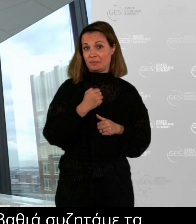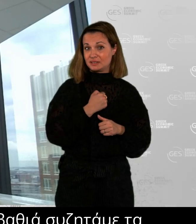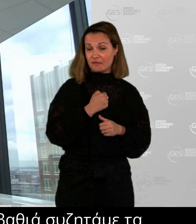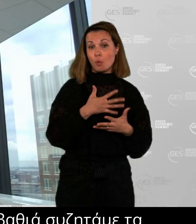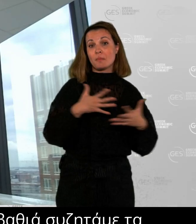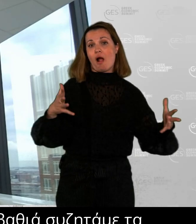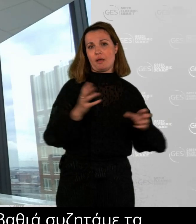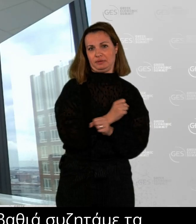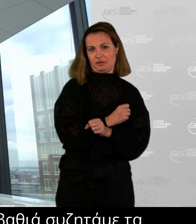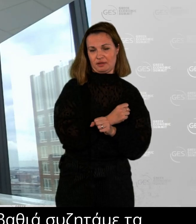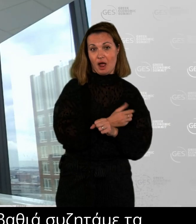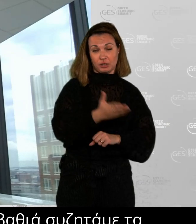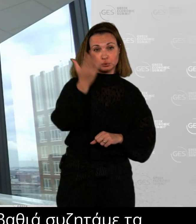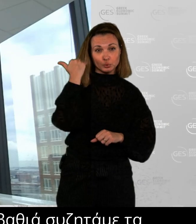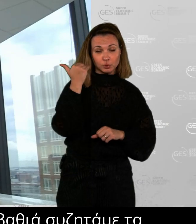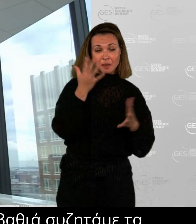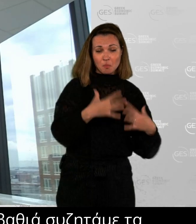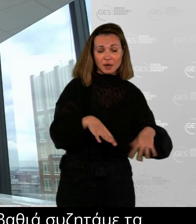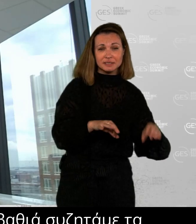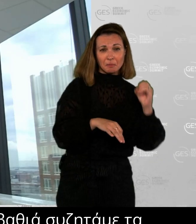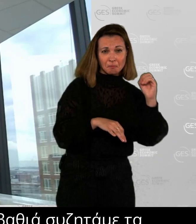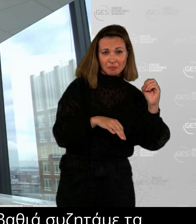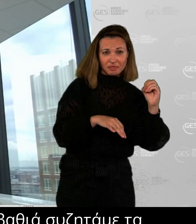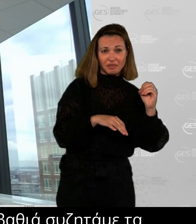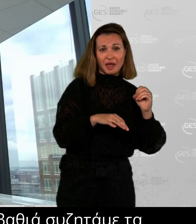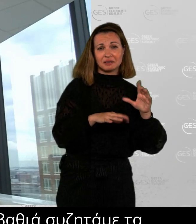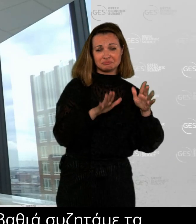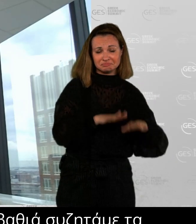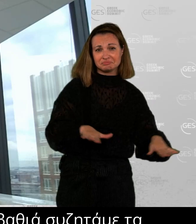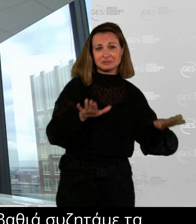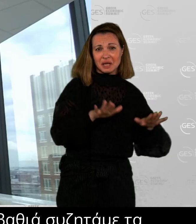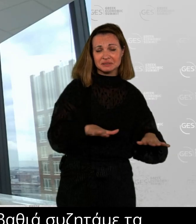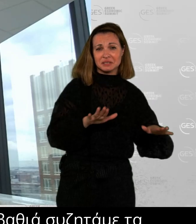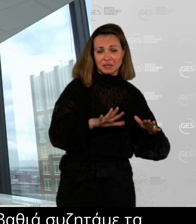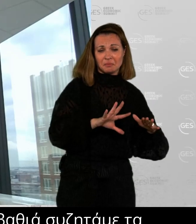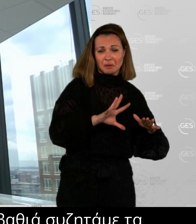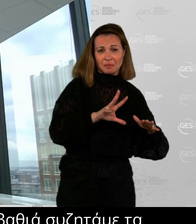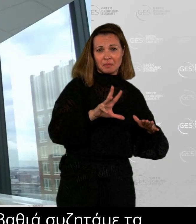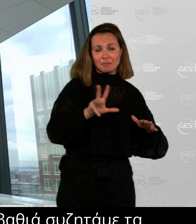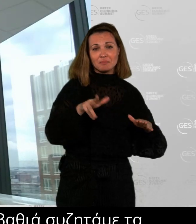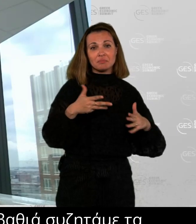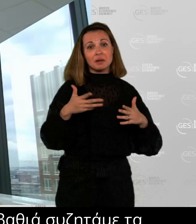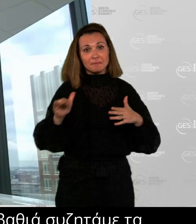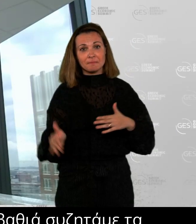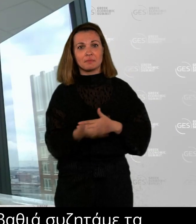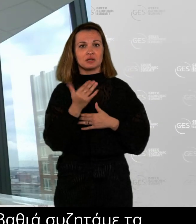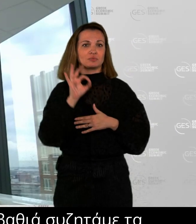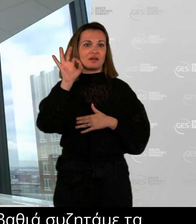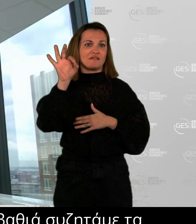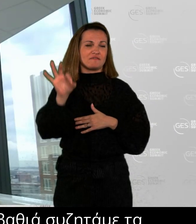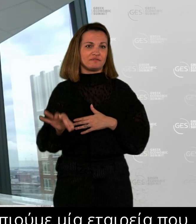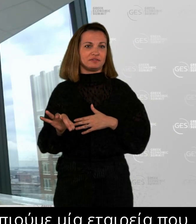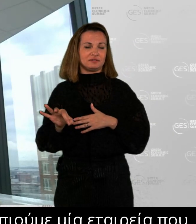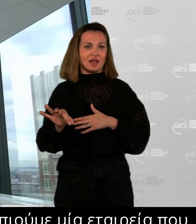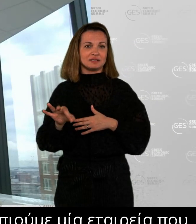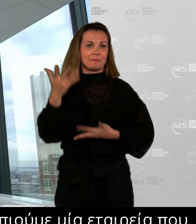καταφέραμε από μια εταιρεία που ξεκίνησε αυτό που λένε from scratch, από το τίποτα, να πάμε στο Nasdaq, να